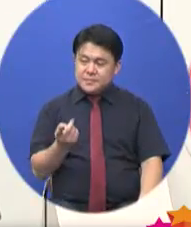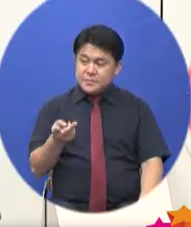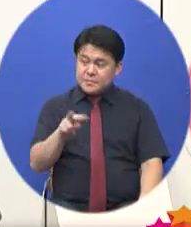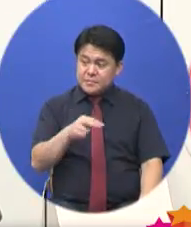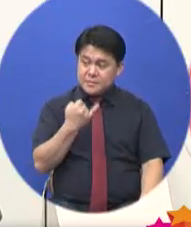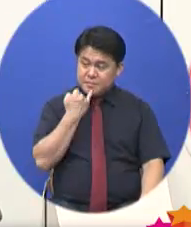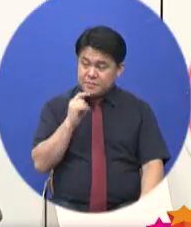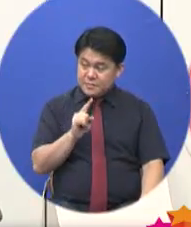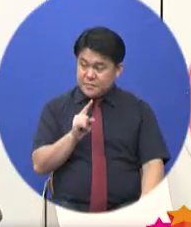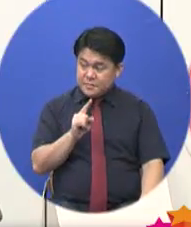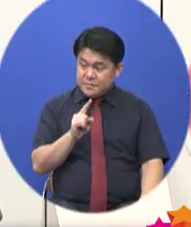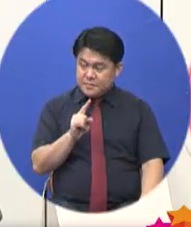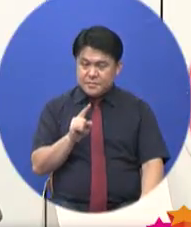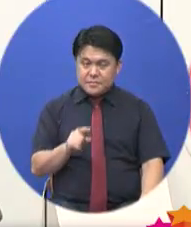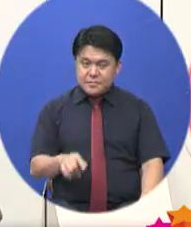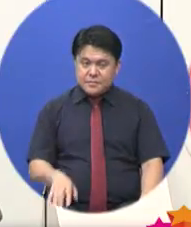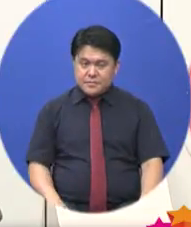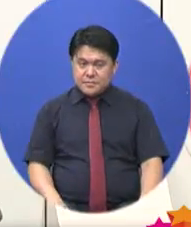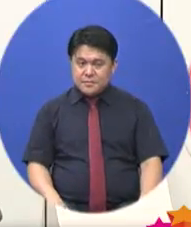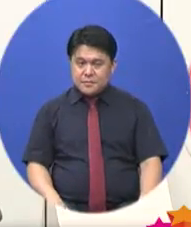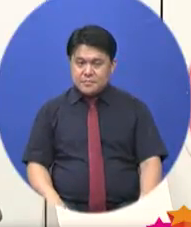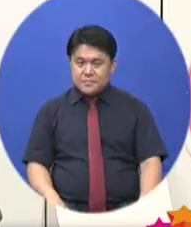좀